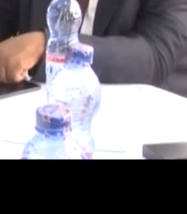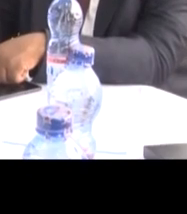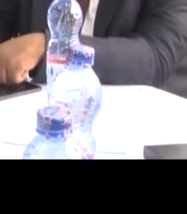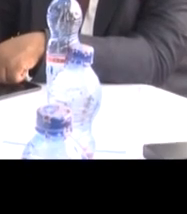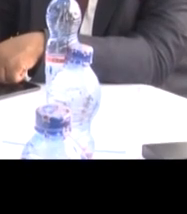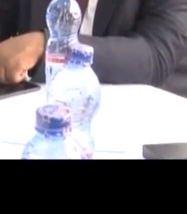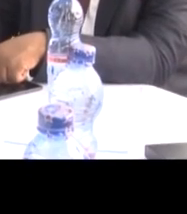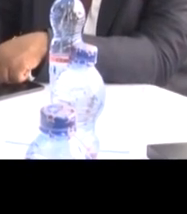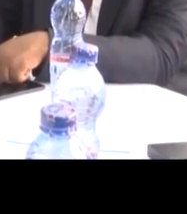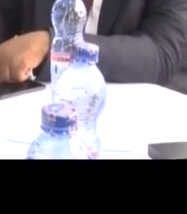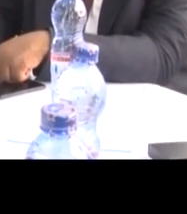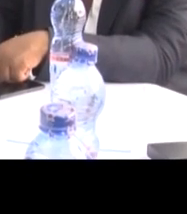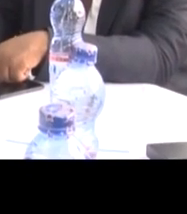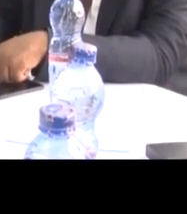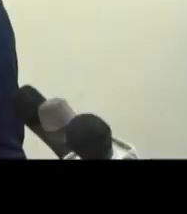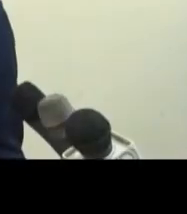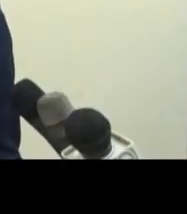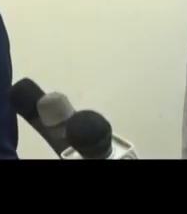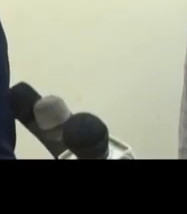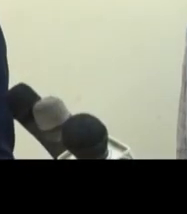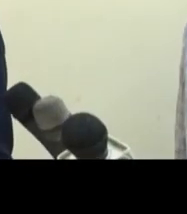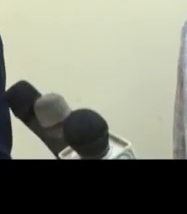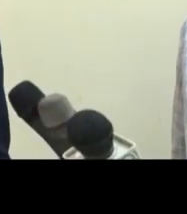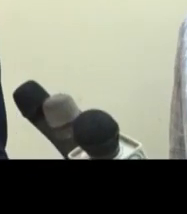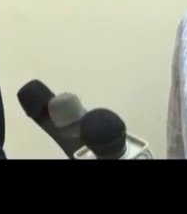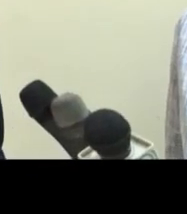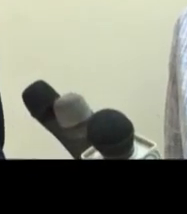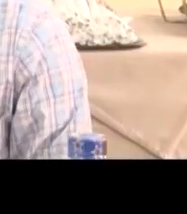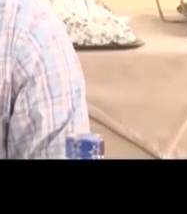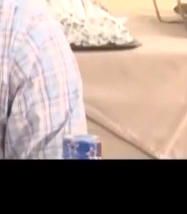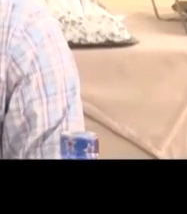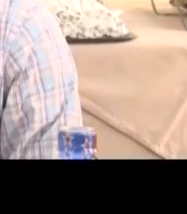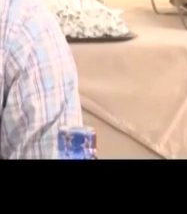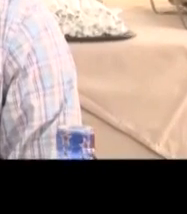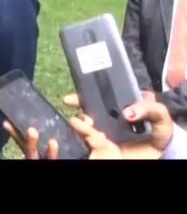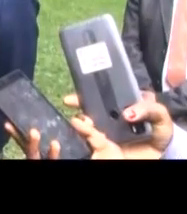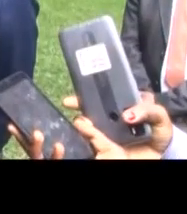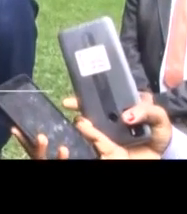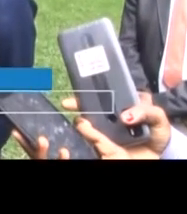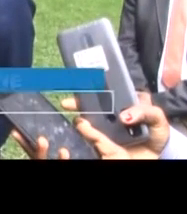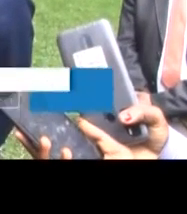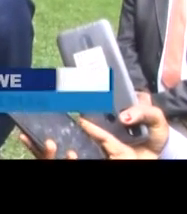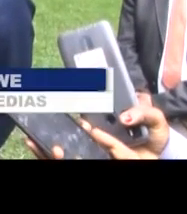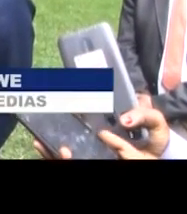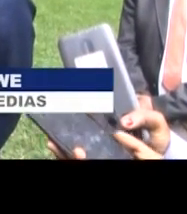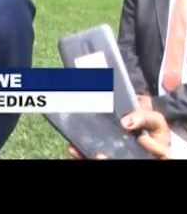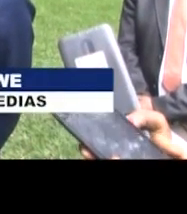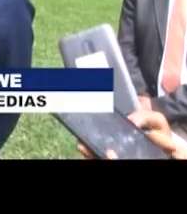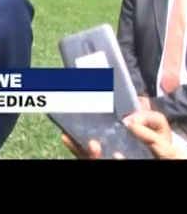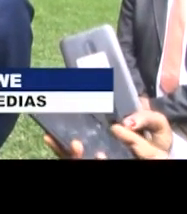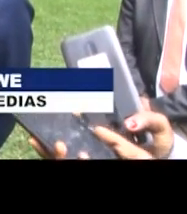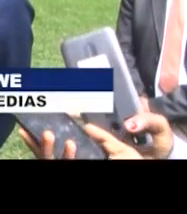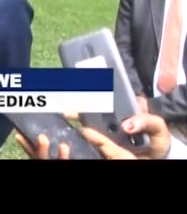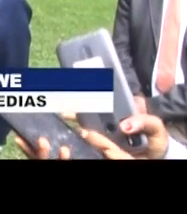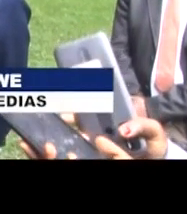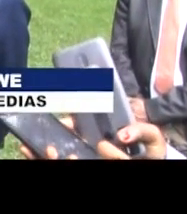Il a également rappelé le rôle et attitude à adopter par le journaliste en temps de guerre ou d'état de siège. Nous sommes dans une période